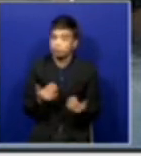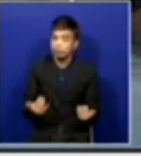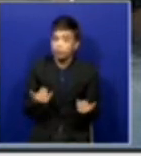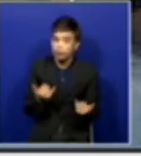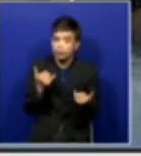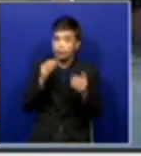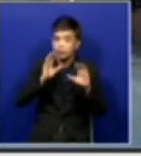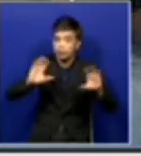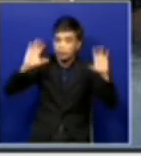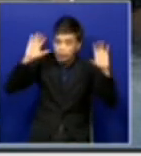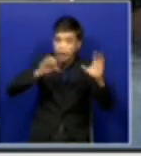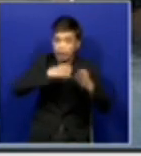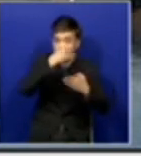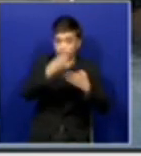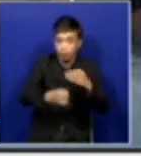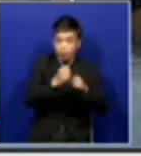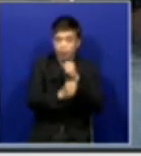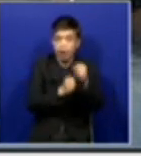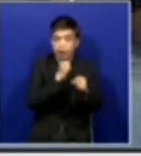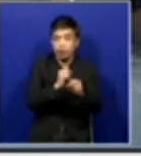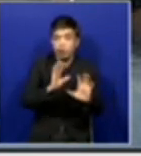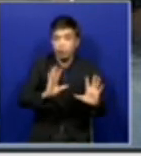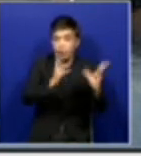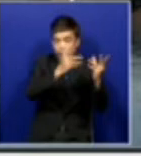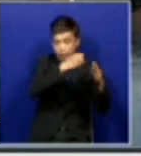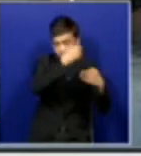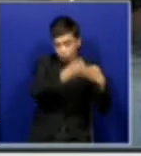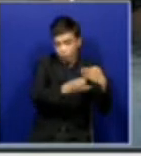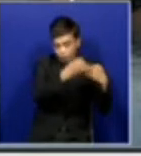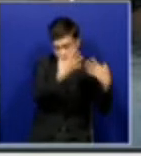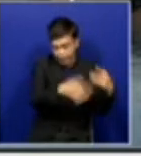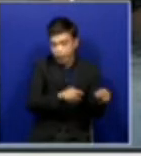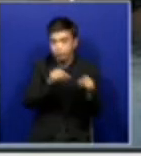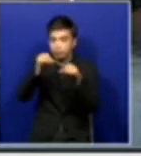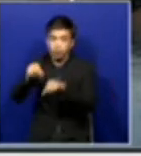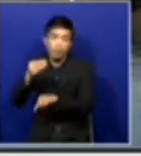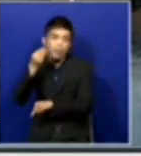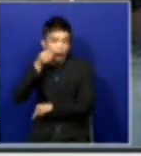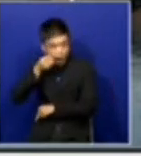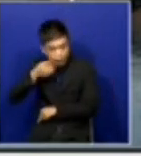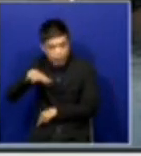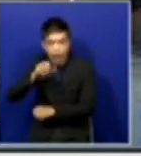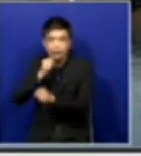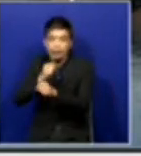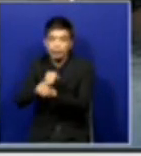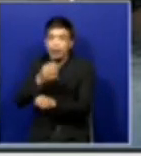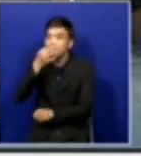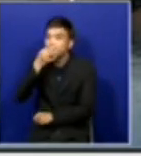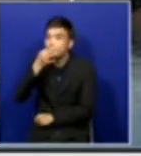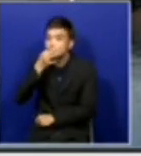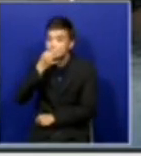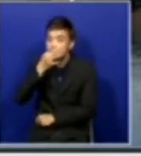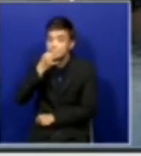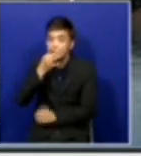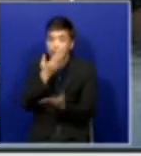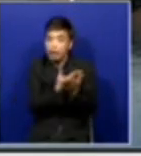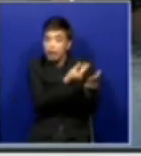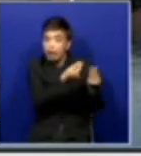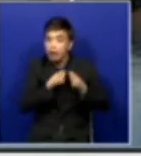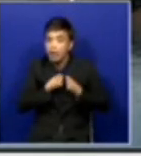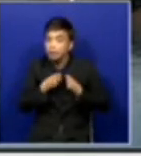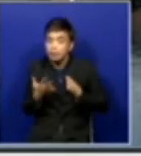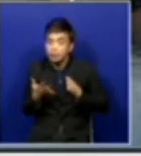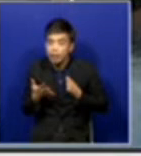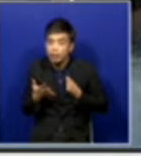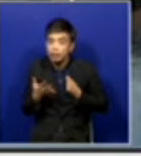เกษียณแล้วเขามาทำเกษตรท่านก็ไม่จ่ายเขาเอาข้าราชการเกษียณมาทำเกษตรเขาไม่ได้ลงทุนเหร